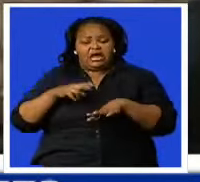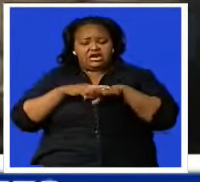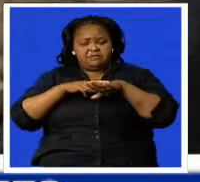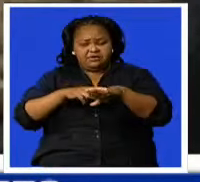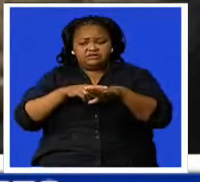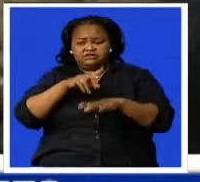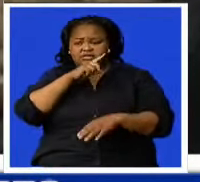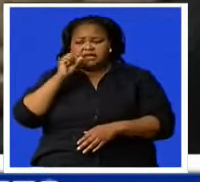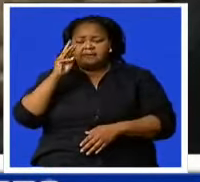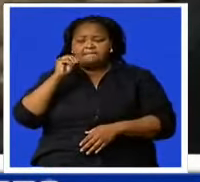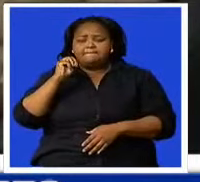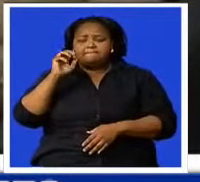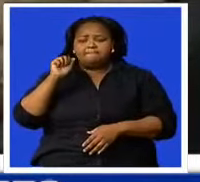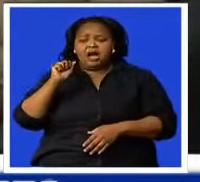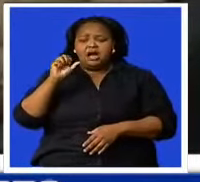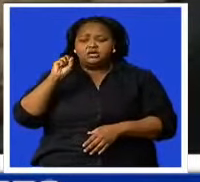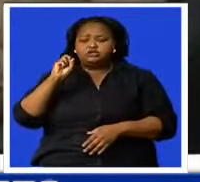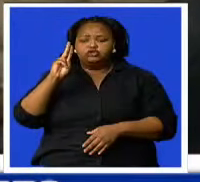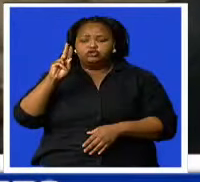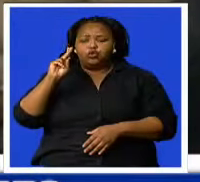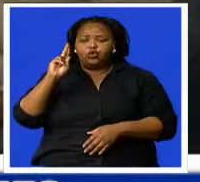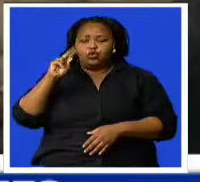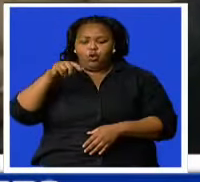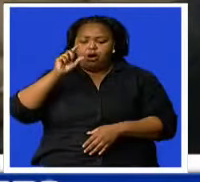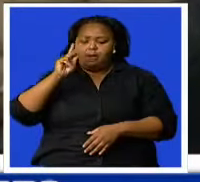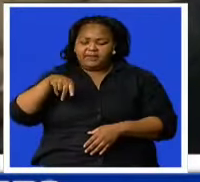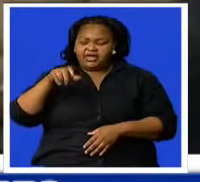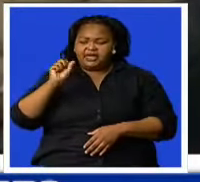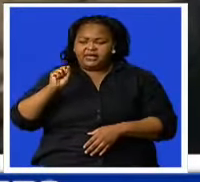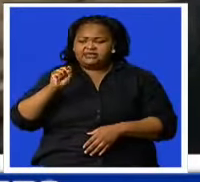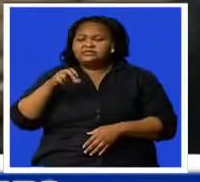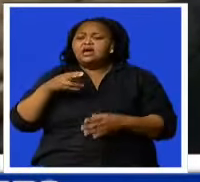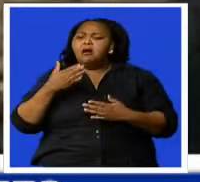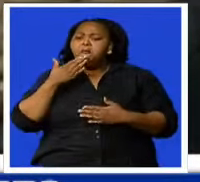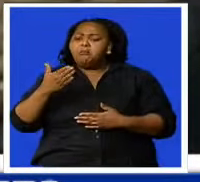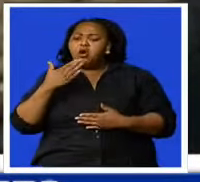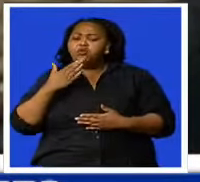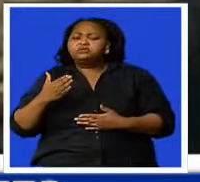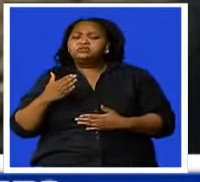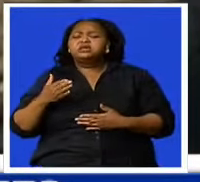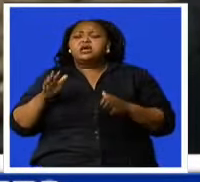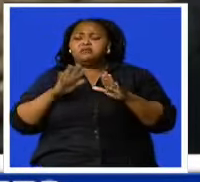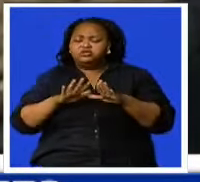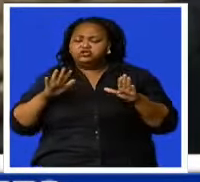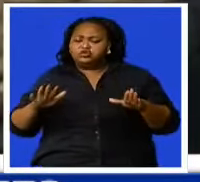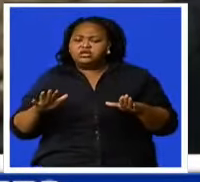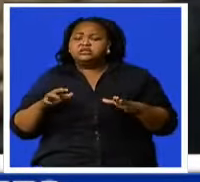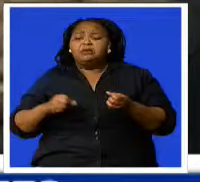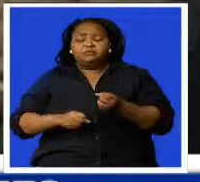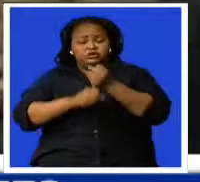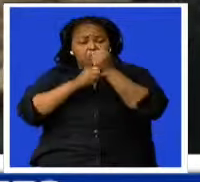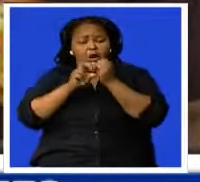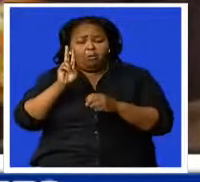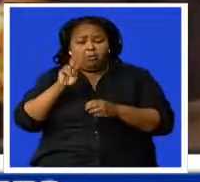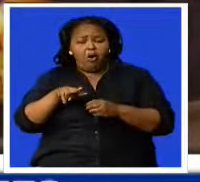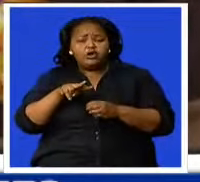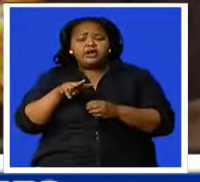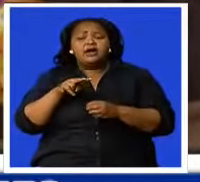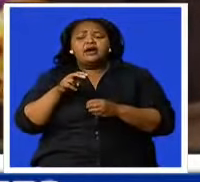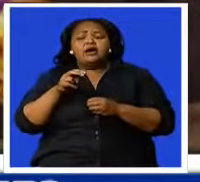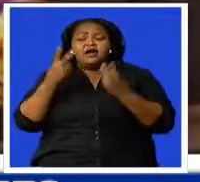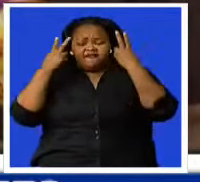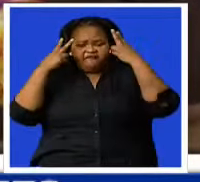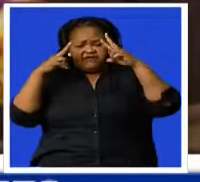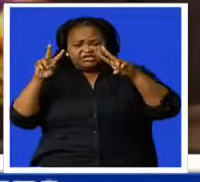labesekele le misebenzi yabafunzi yathi bafunzi uma basekeleka ngalolu hlobo bayakhona kubona emaphupho abo aphumelela naloko